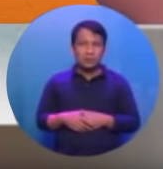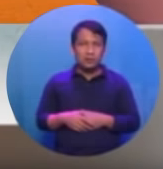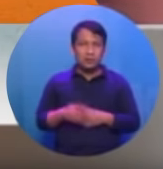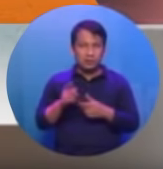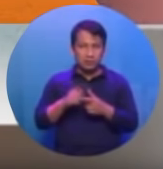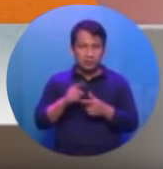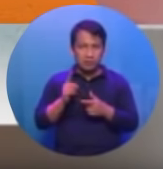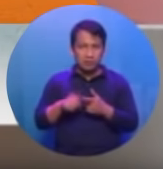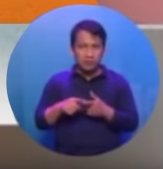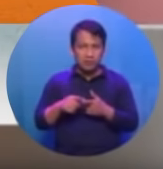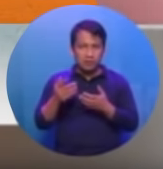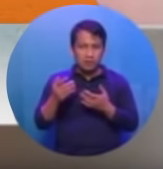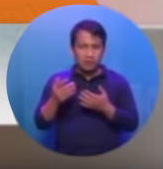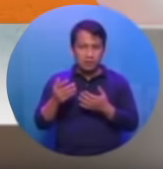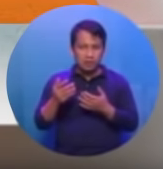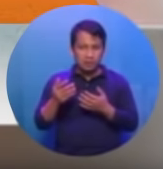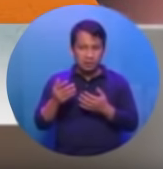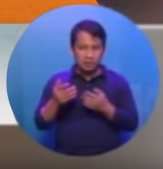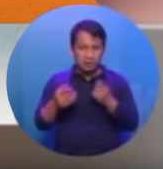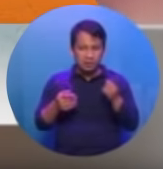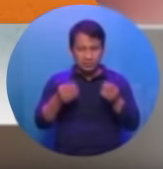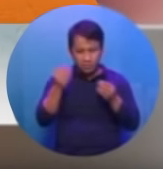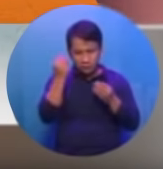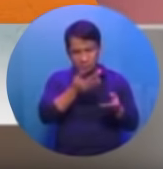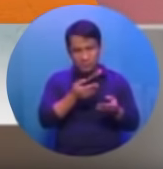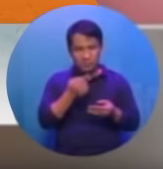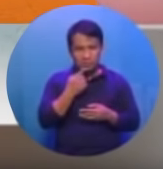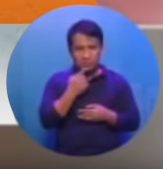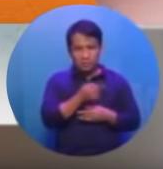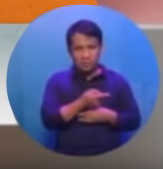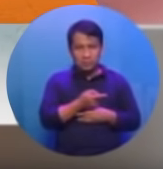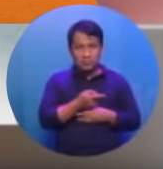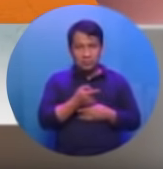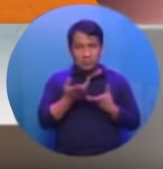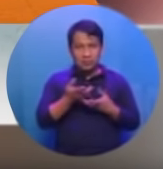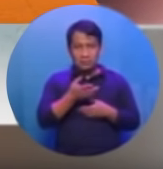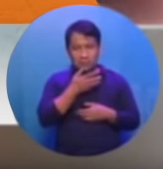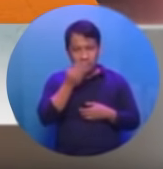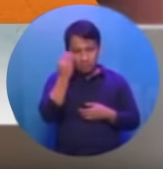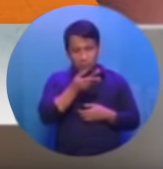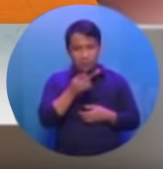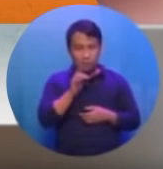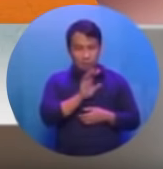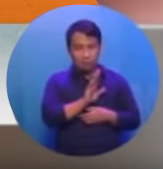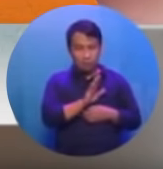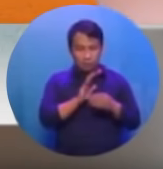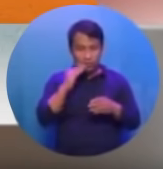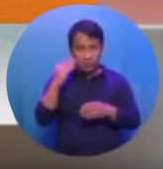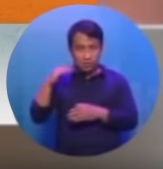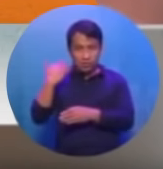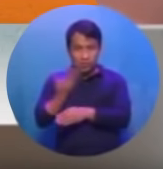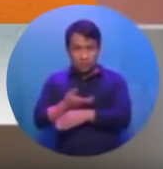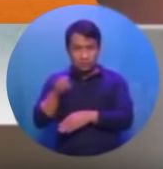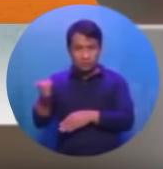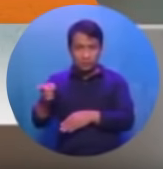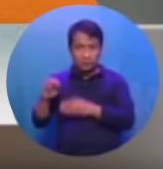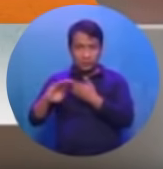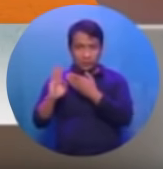Ma'am, ganito na lamang po. Ayun, sir. Gusto lang po namin iparating sa inyo na yung anak po ninyo ipapadeport